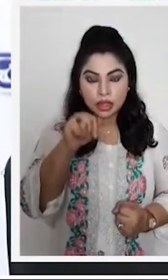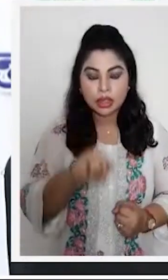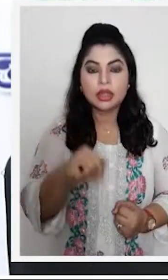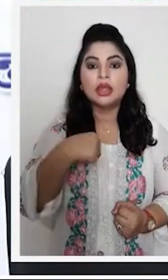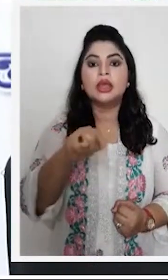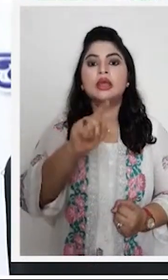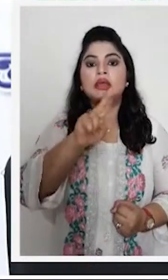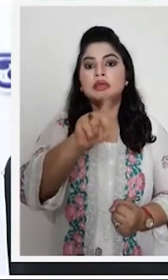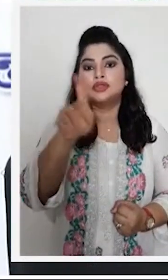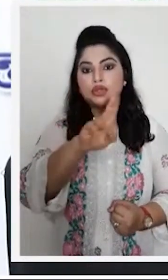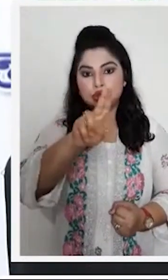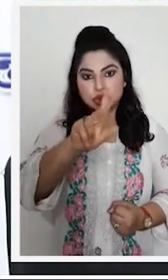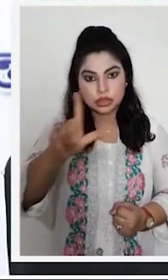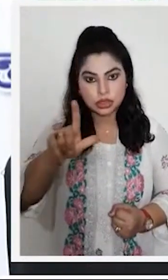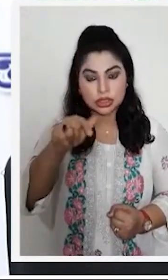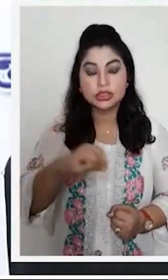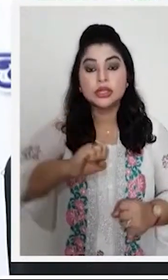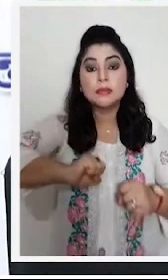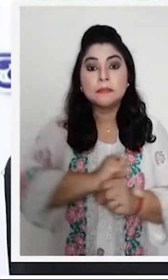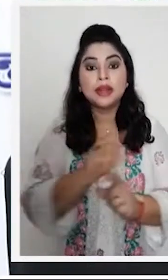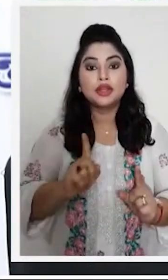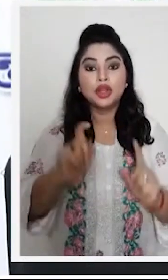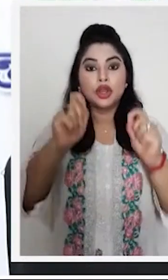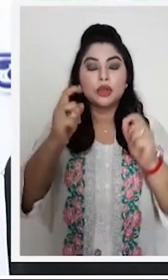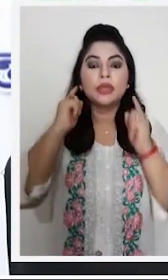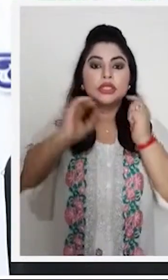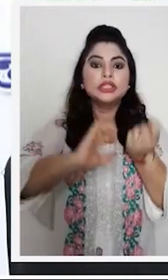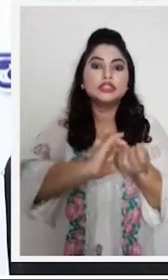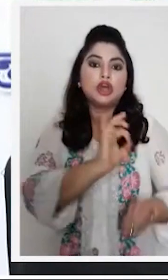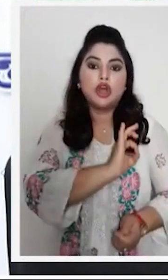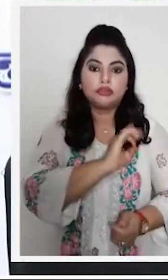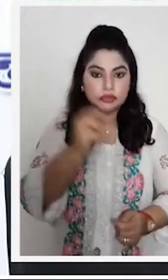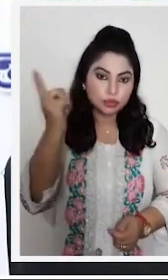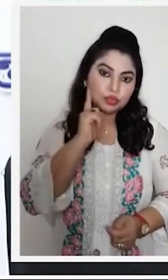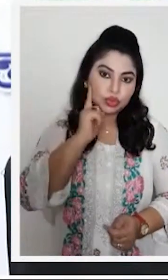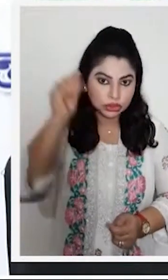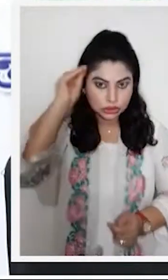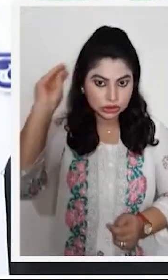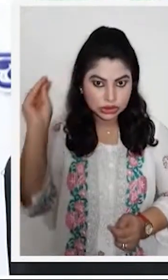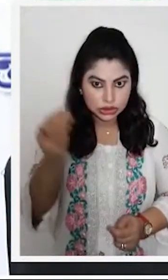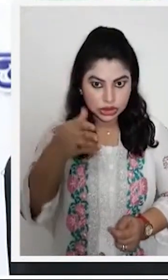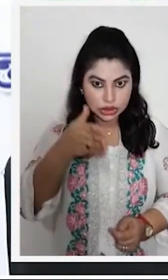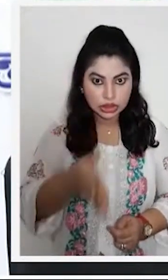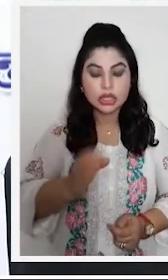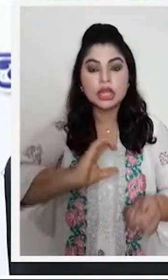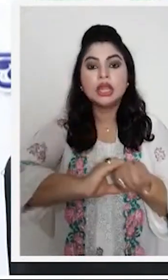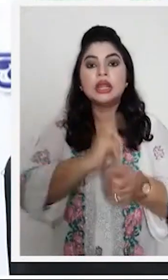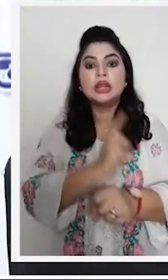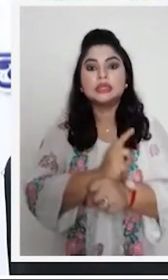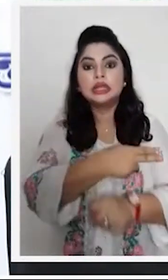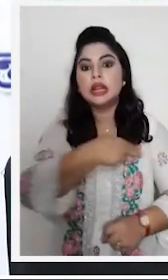আজ 18 জুন 2020, চার আষাঢ়, 1427। কোভিড-19 দৈনিক সংবাদ বুলেটিন স্বাস্থ্য অধিদপ্তর